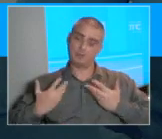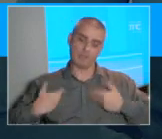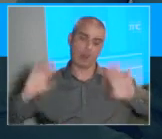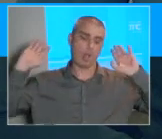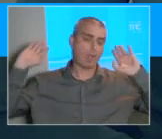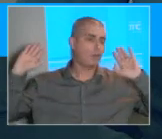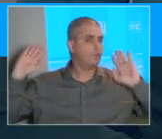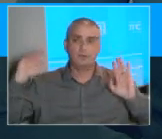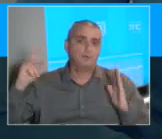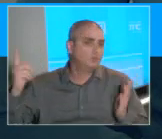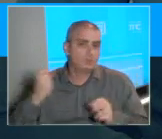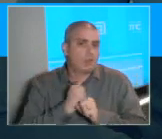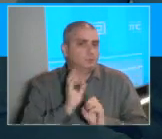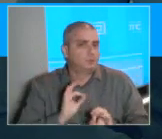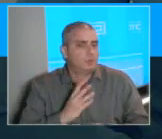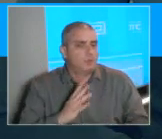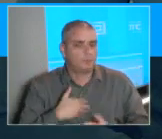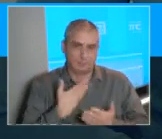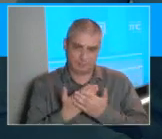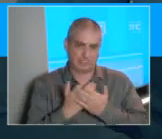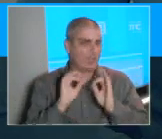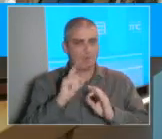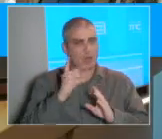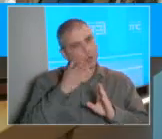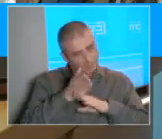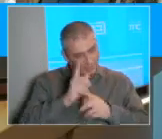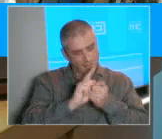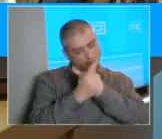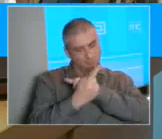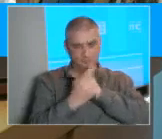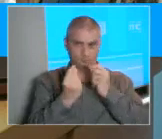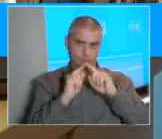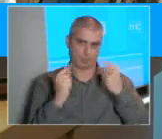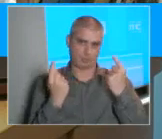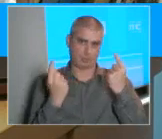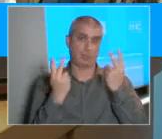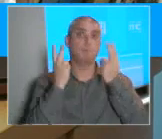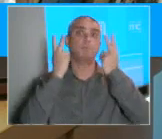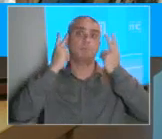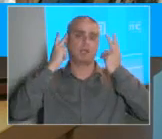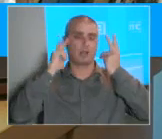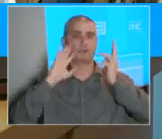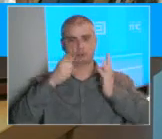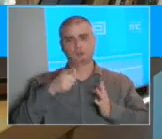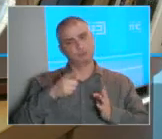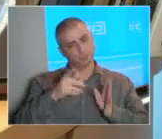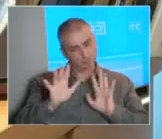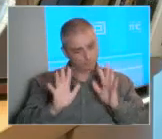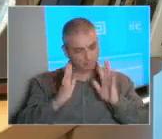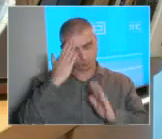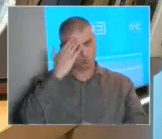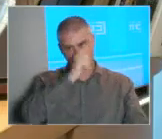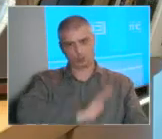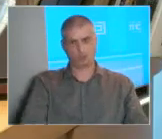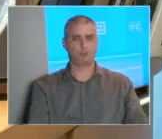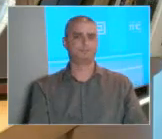איבד, אבל לא עוול בכפו. אז אני מציע לאף אחד לא להיכנס לנעליים של מישהו אחר, בעיקר כשהנעליים האלה פה ושם מוכרות